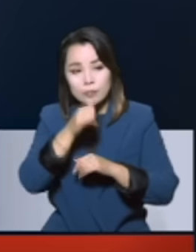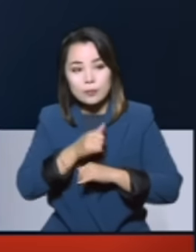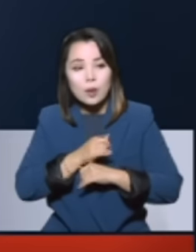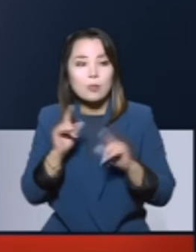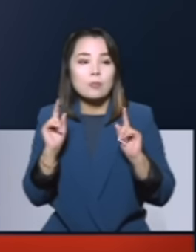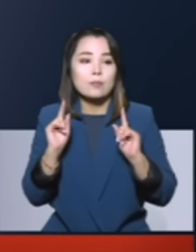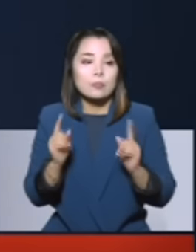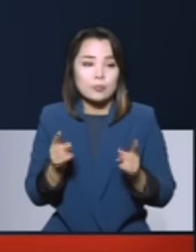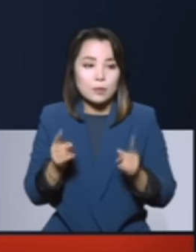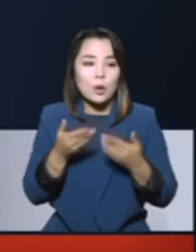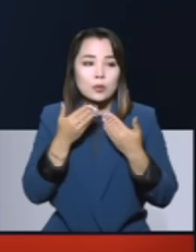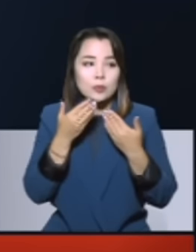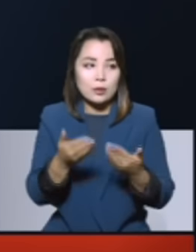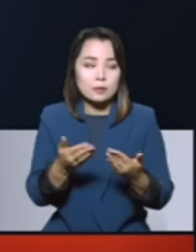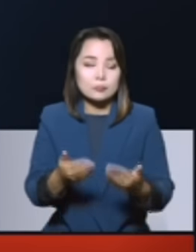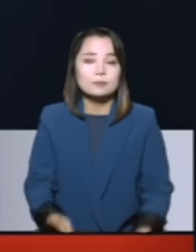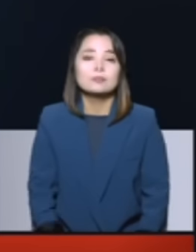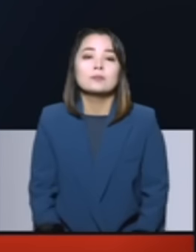в счет.